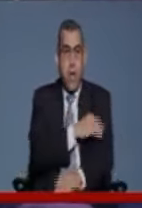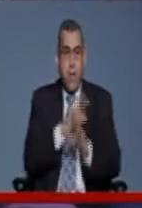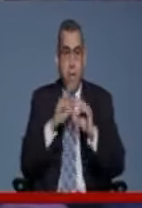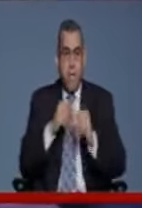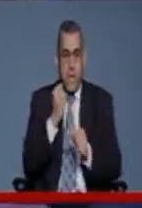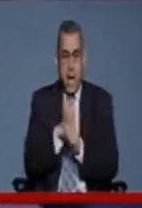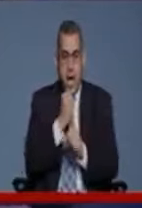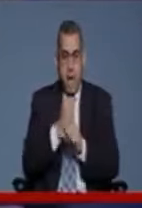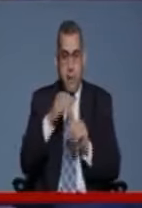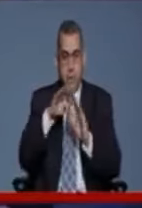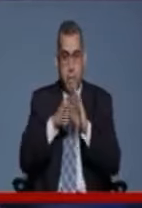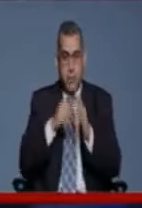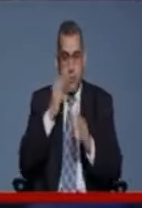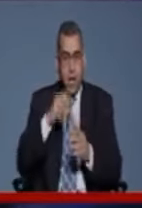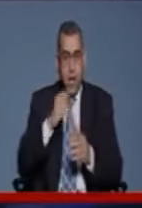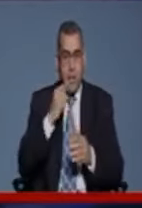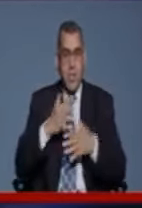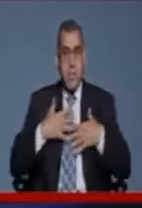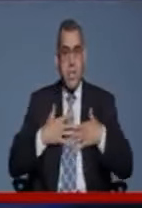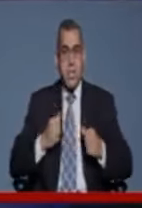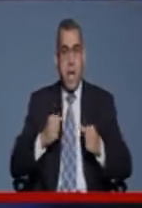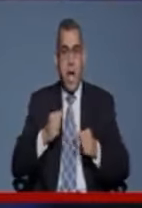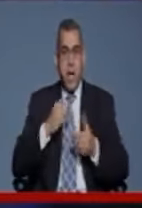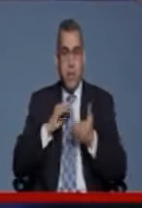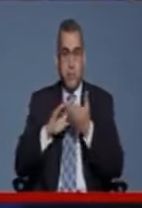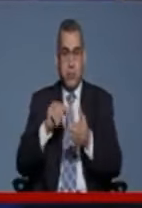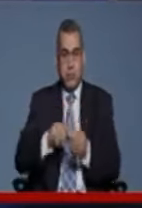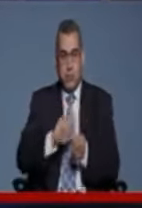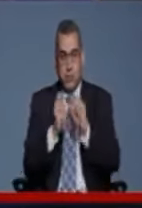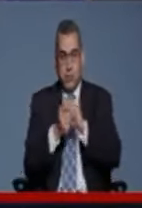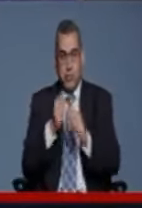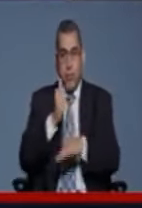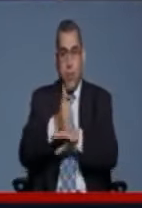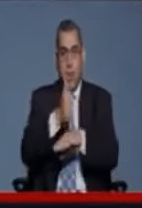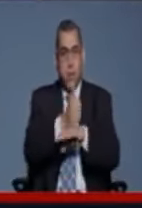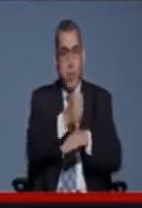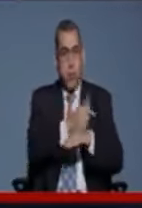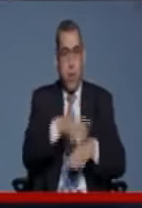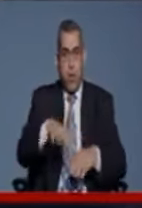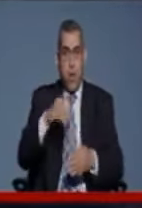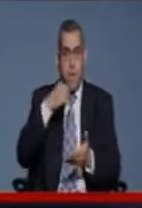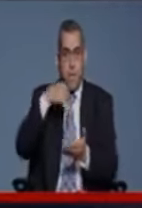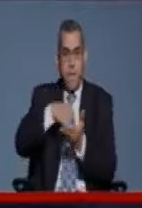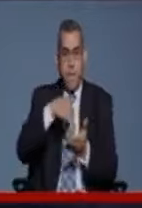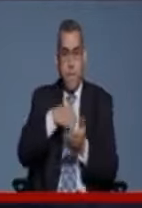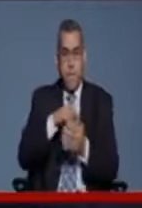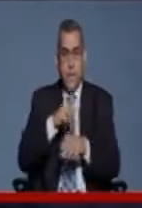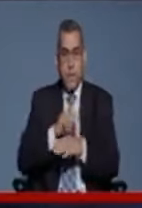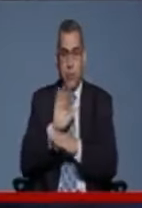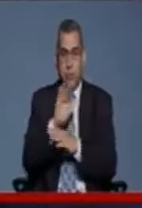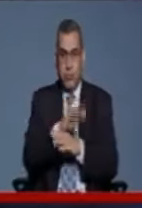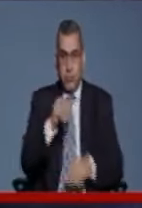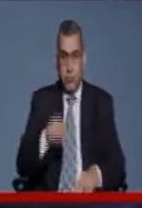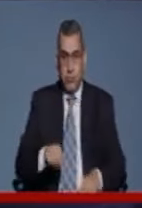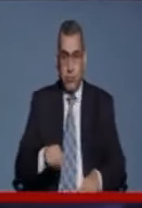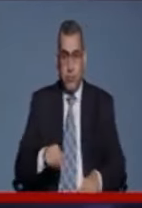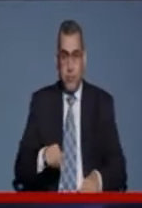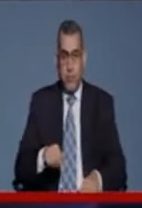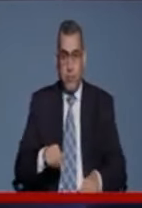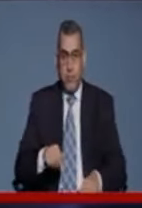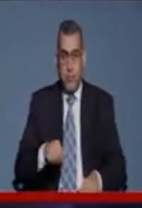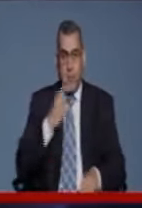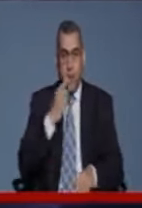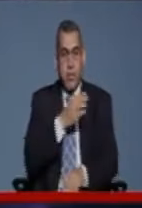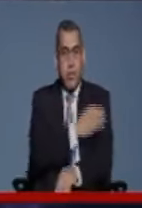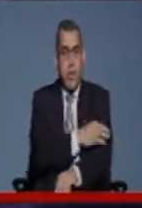مفهوم العدالة الإصلاحية بتحويل المؤسسات العقابية إلى مراكز إصلاح وتأهيل، أثبتت التجربة